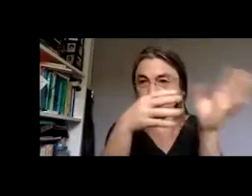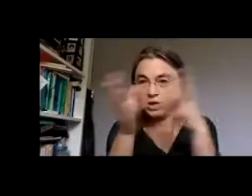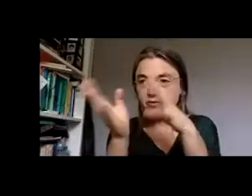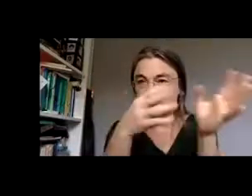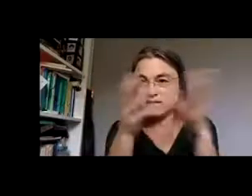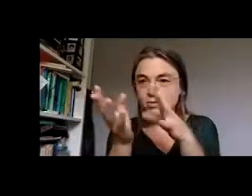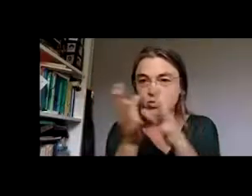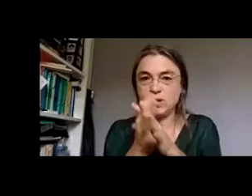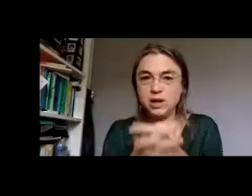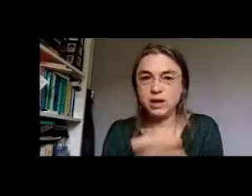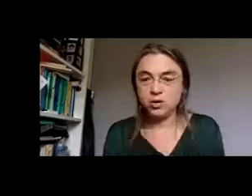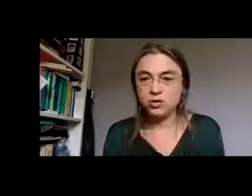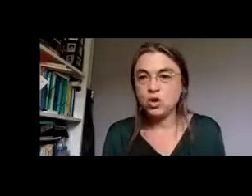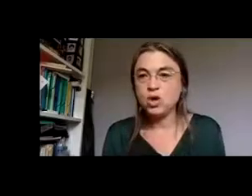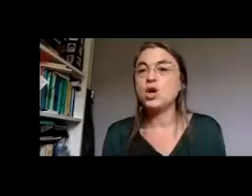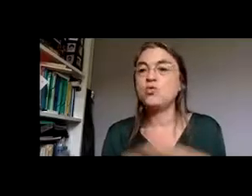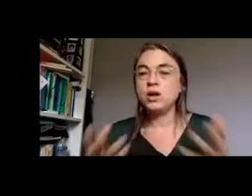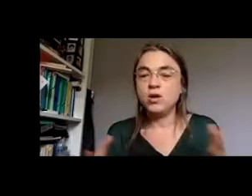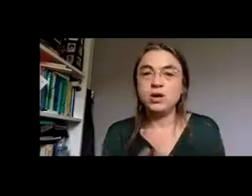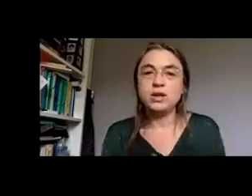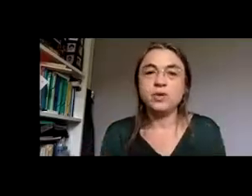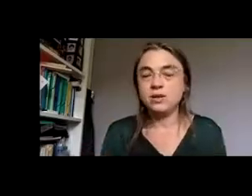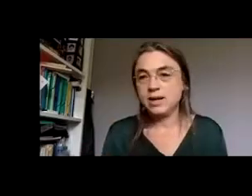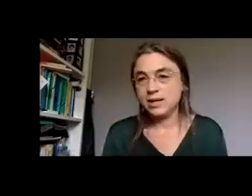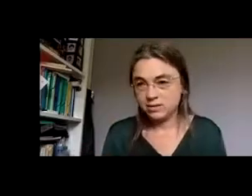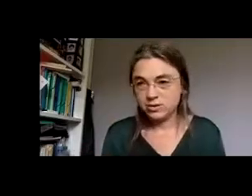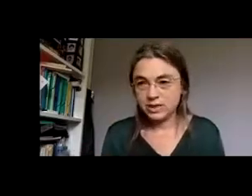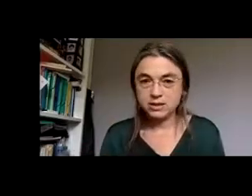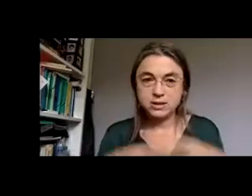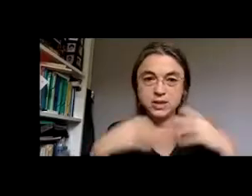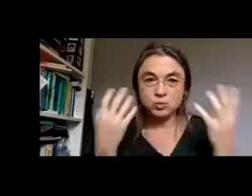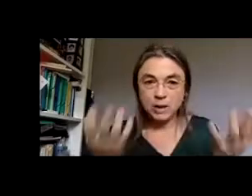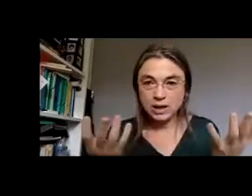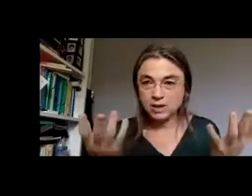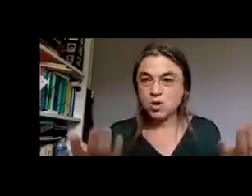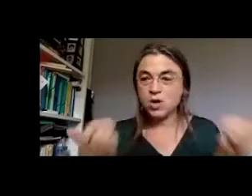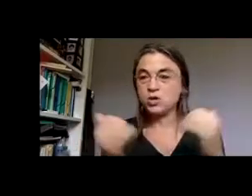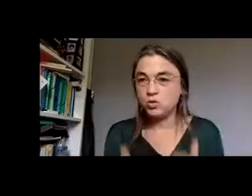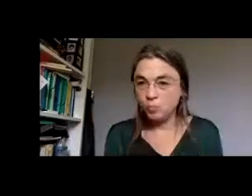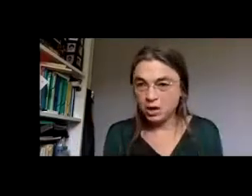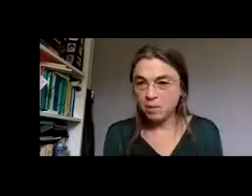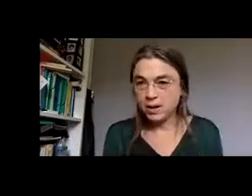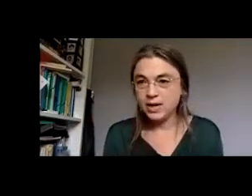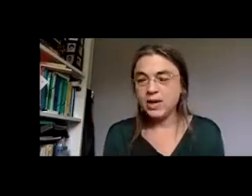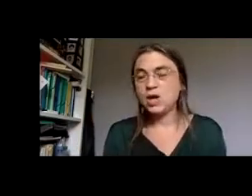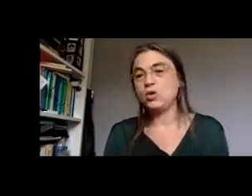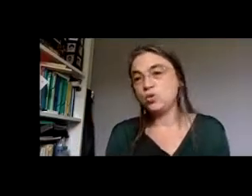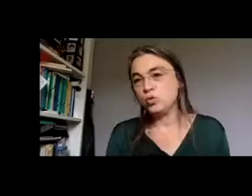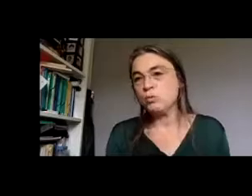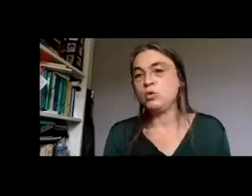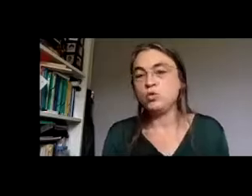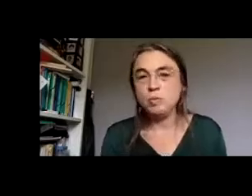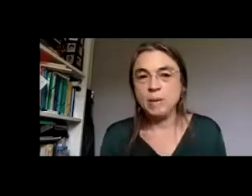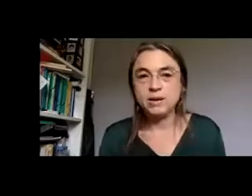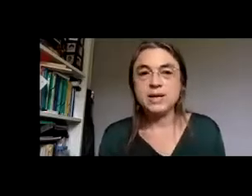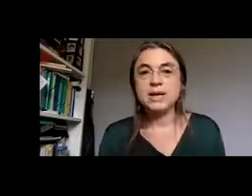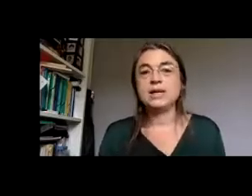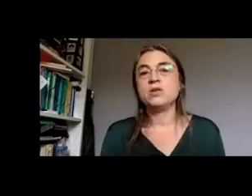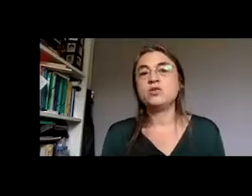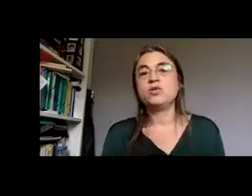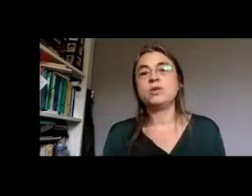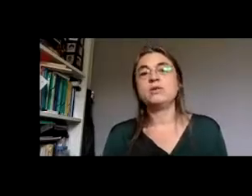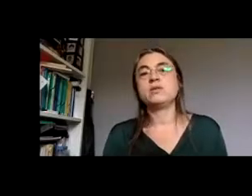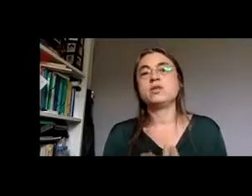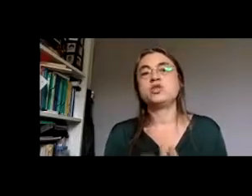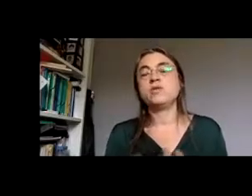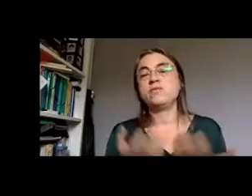puisse jongler facilement de l'un à l'autre, ou alors il faut être dans la séquentialité. Je parle d'abord et je te montre après le document dont je parle. Et quand